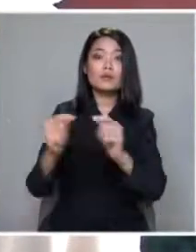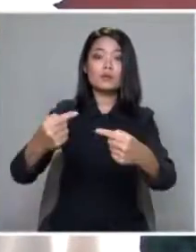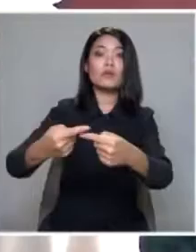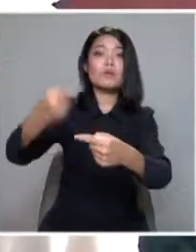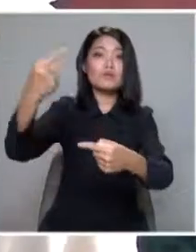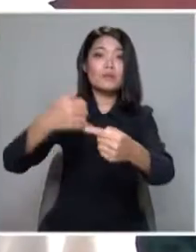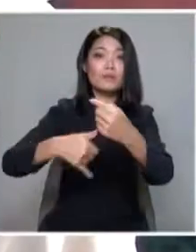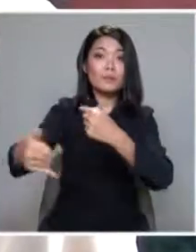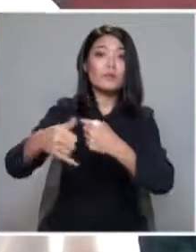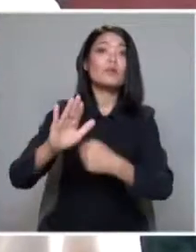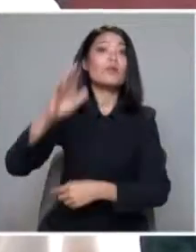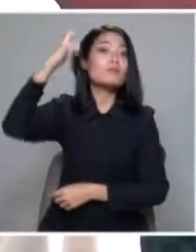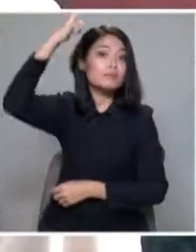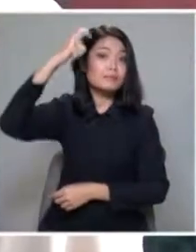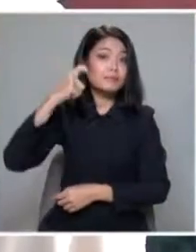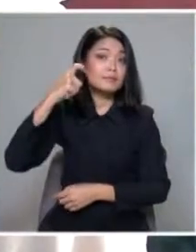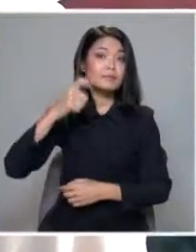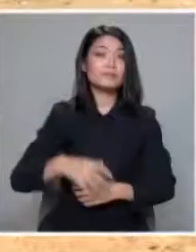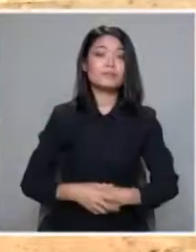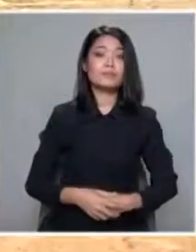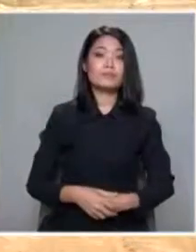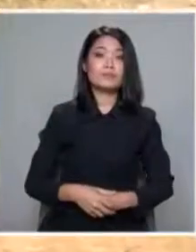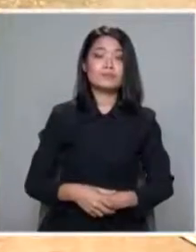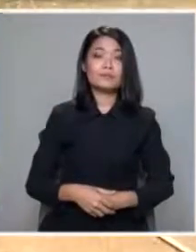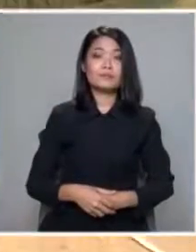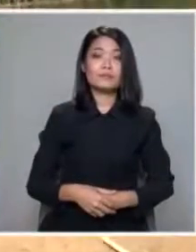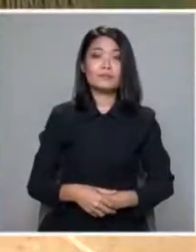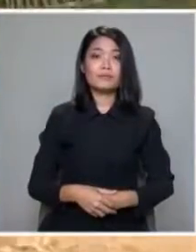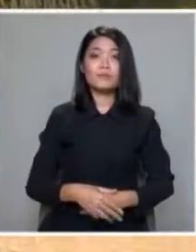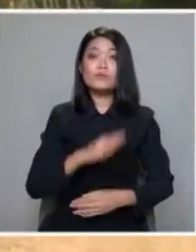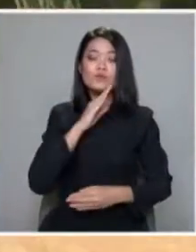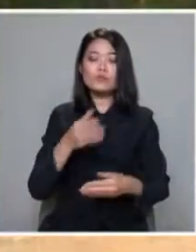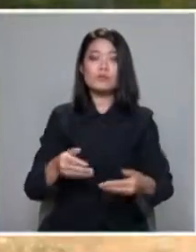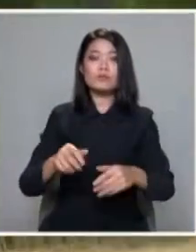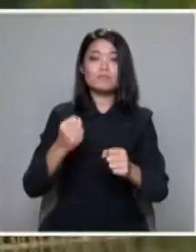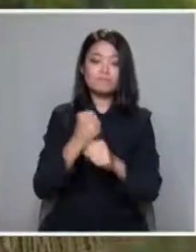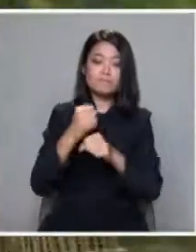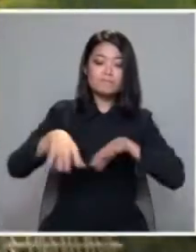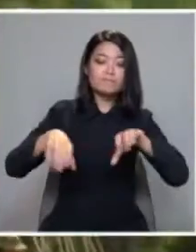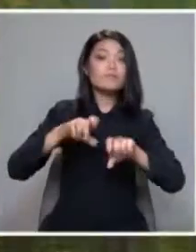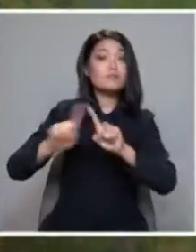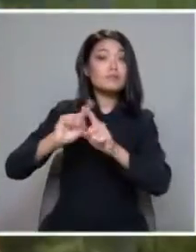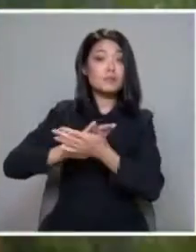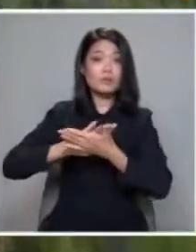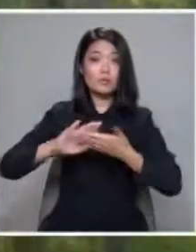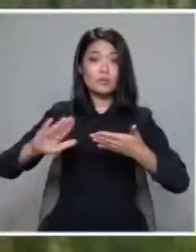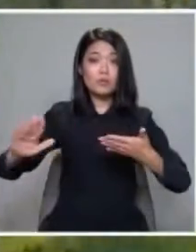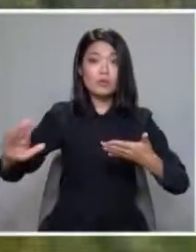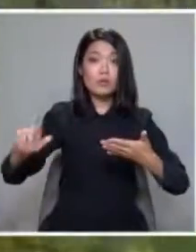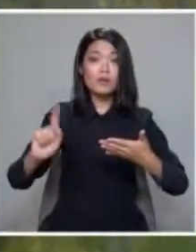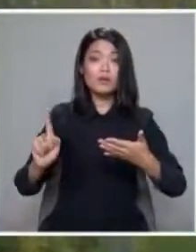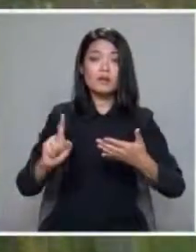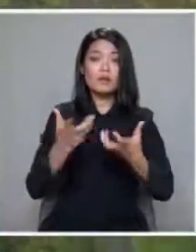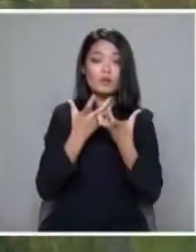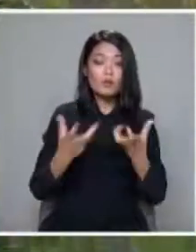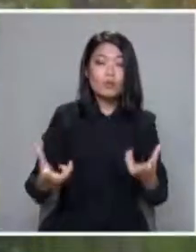ค้าชายแดนชั่วคราวที่ BP 13ตรงนั้นนะครับคือถ้าเกิดสร้างเสร็จแล้วเนี่ยการติดต่อซื้อข